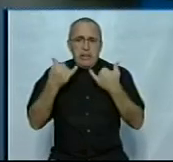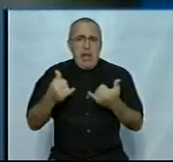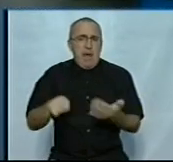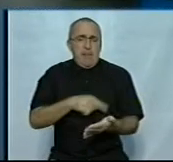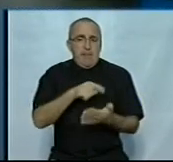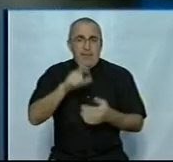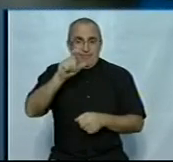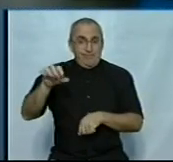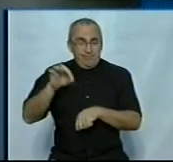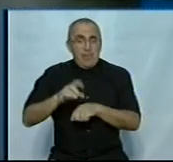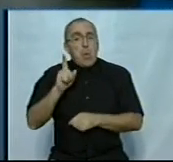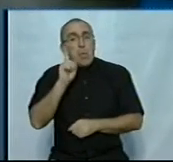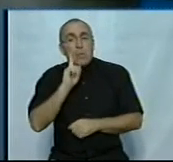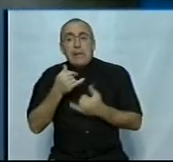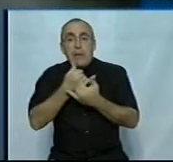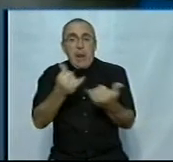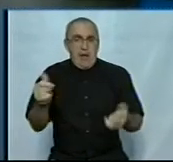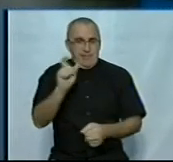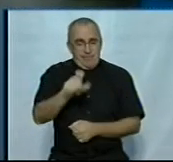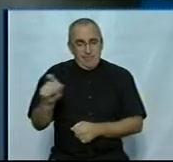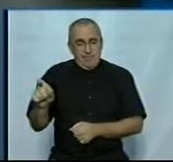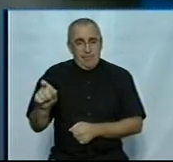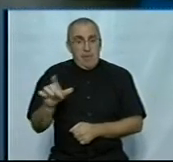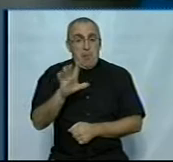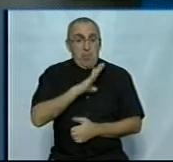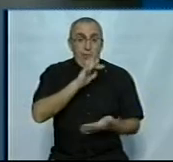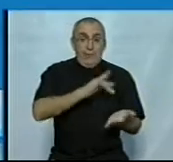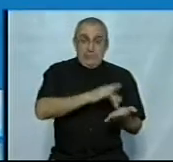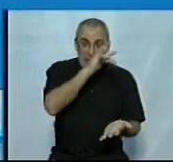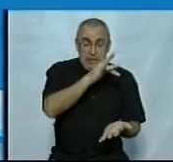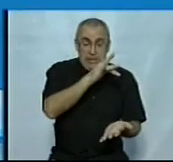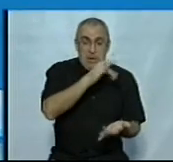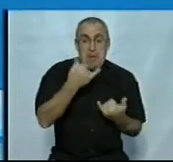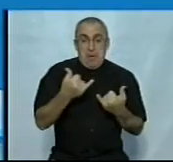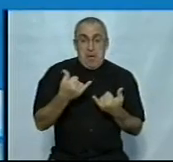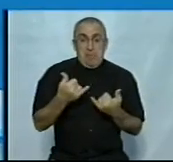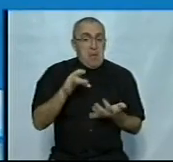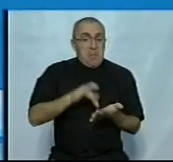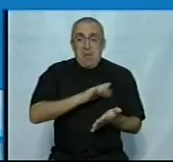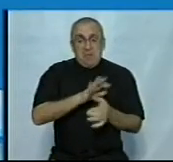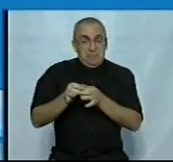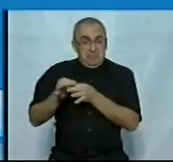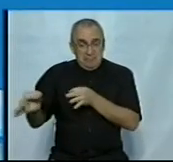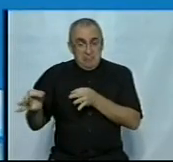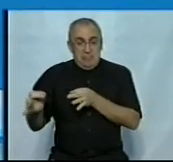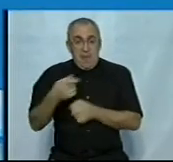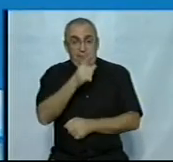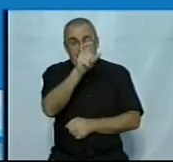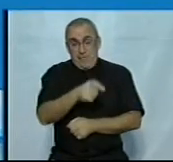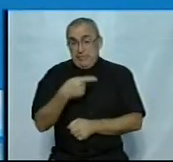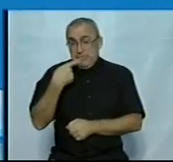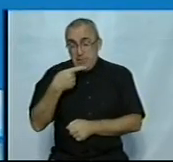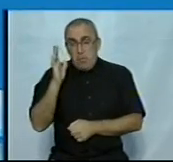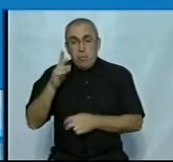міста. Пацієнти пишуть, яка зручність для них? Власне, були в центрі, тепер це не центр. Ви сказали про те, що